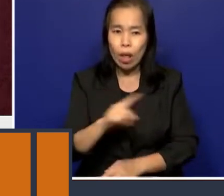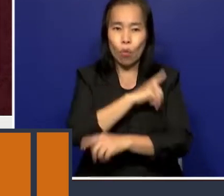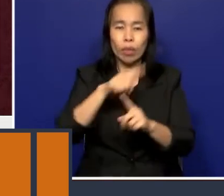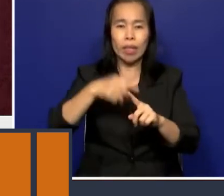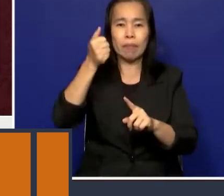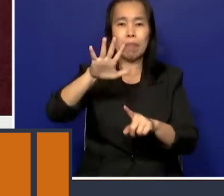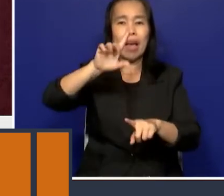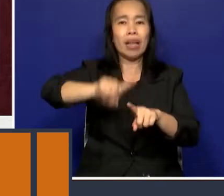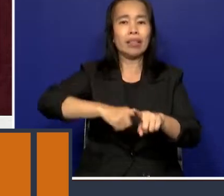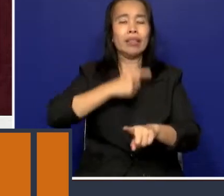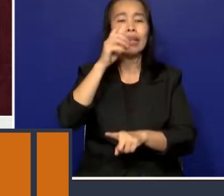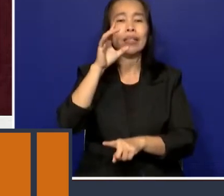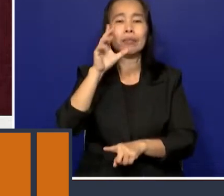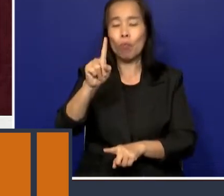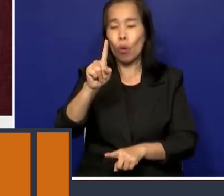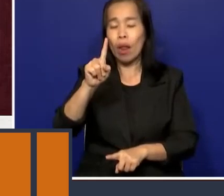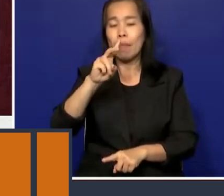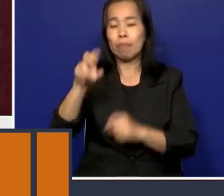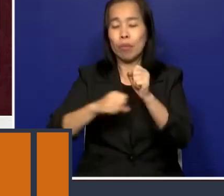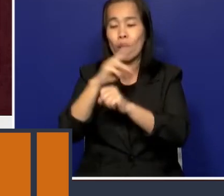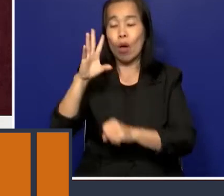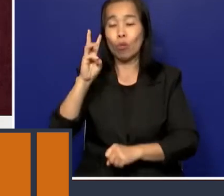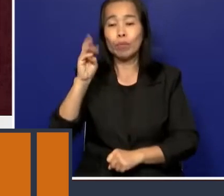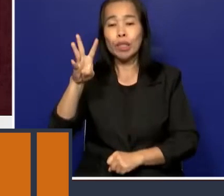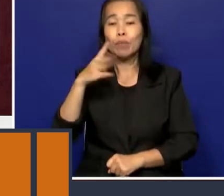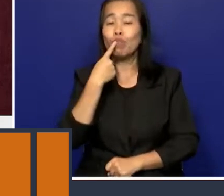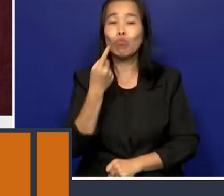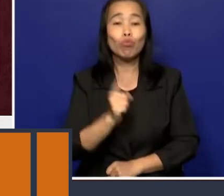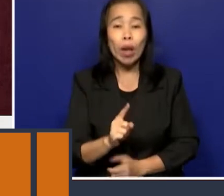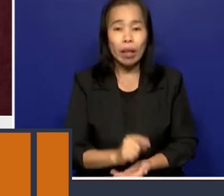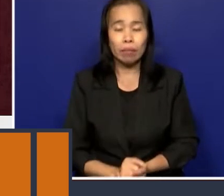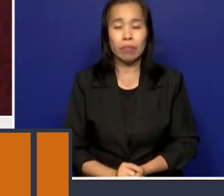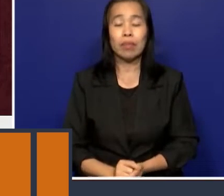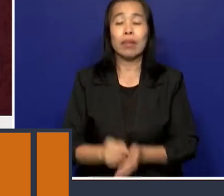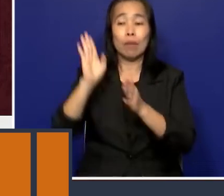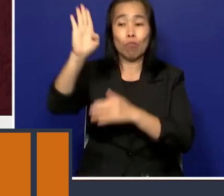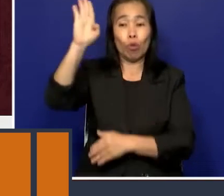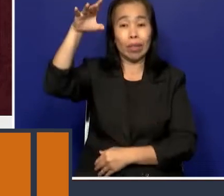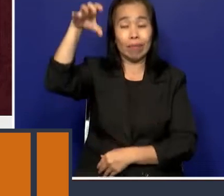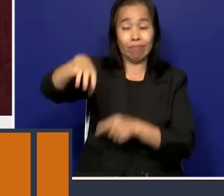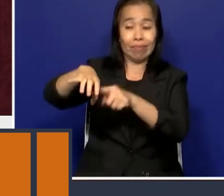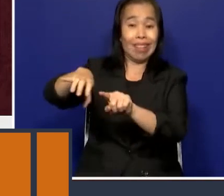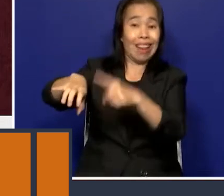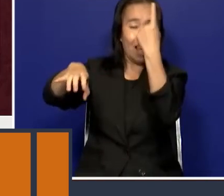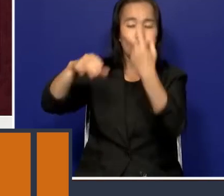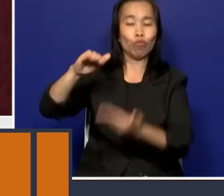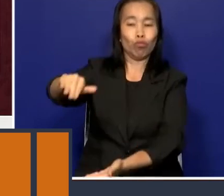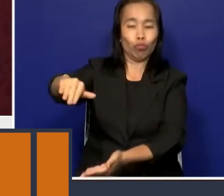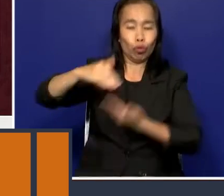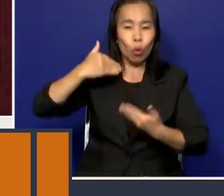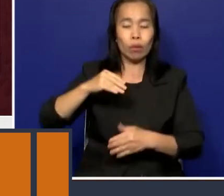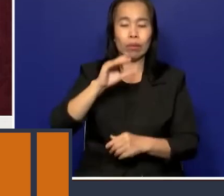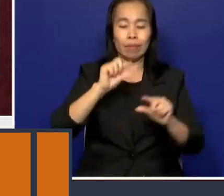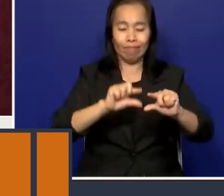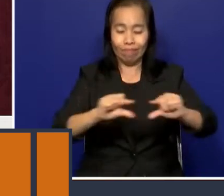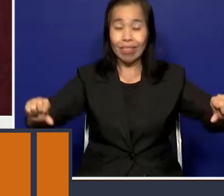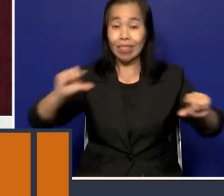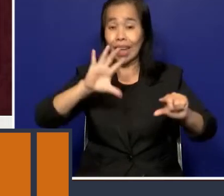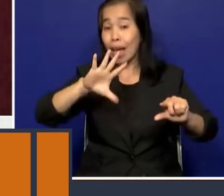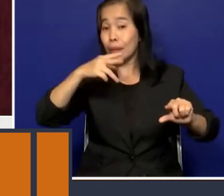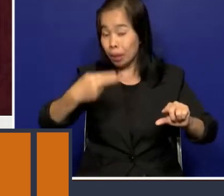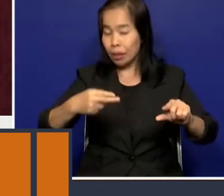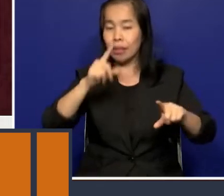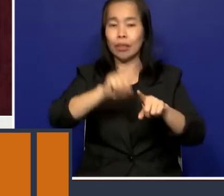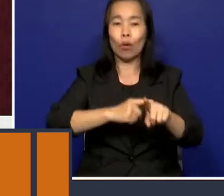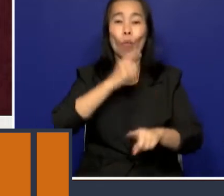ปีนี้เนนะคุณนรธินทะแลงเองว่าวักซิน AstraZenecaรอดแรกจะมาจอตาลี่ 50,000 โดสในช่วงเดือนกุ